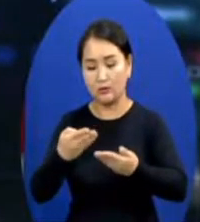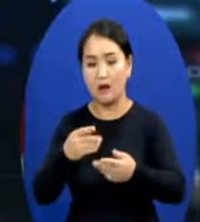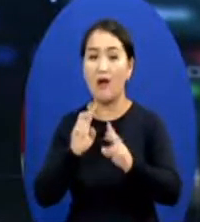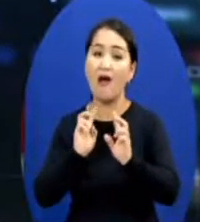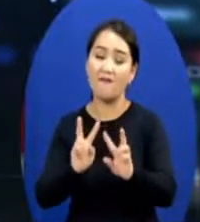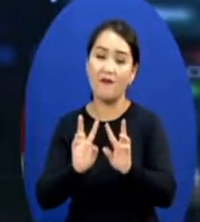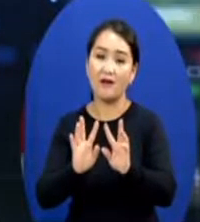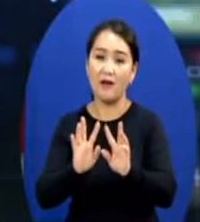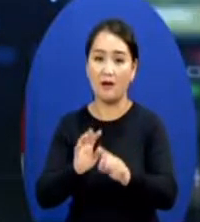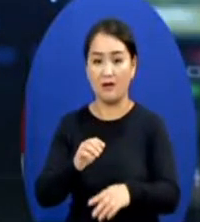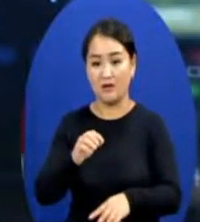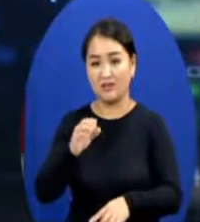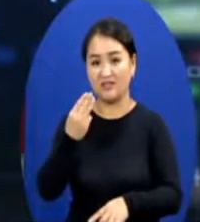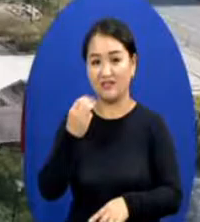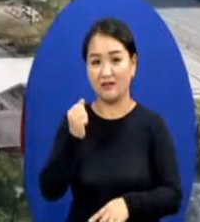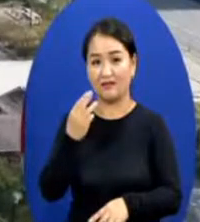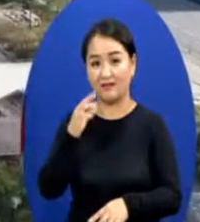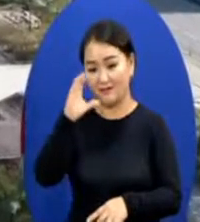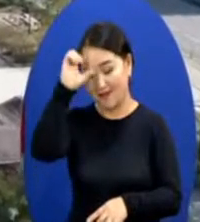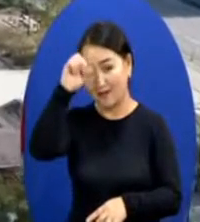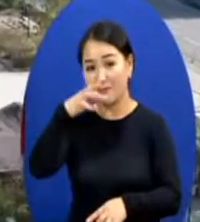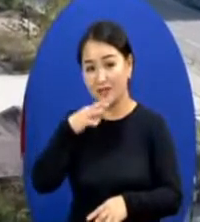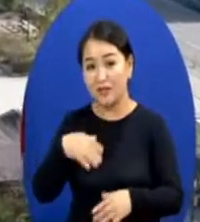ажиллаж байгааг Монгол улсын шадар сайд хэлж байна.